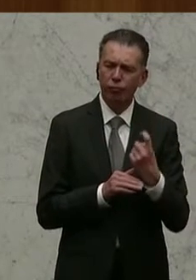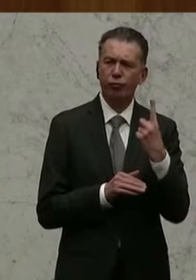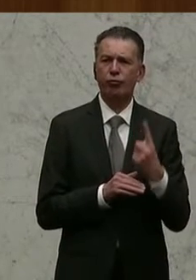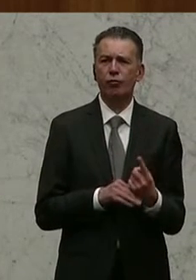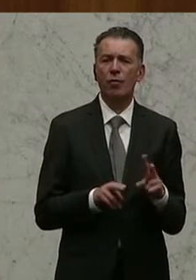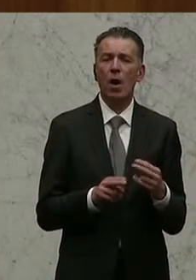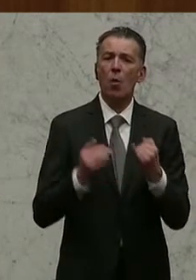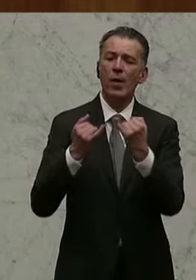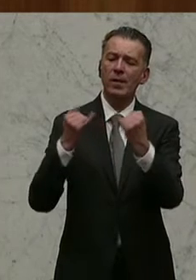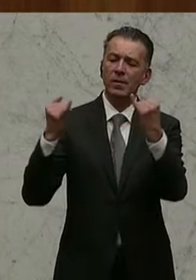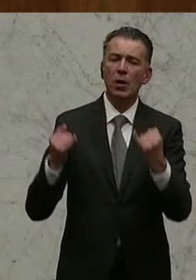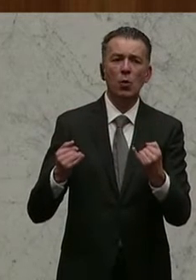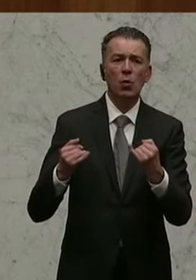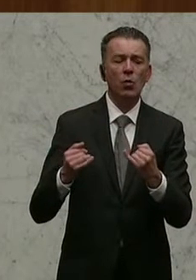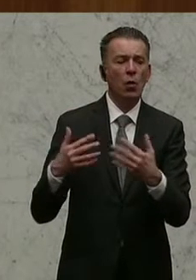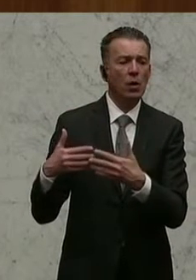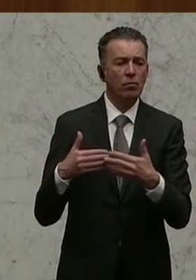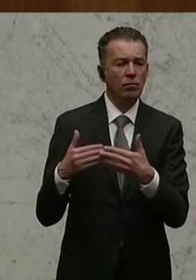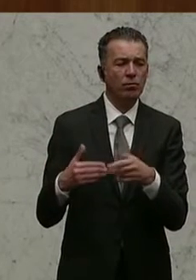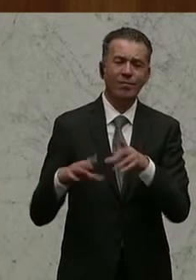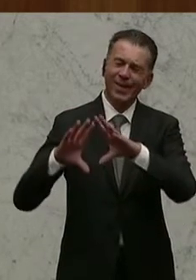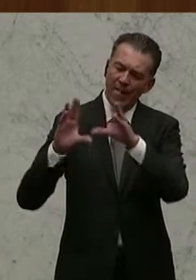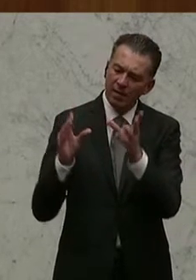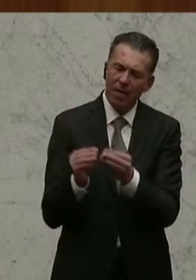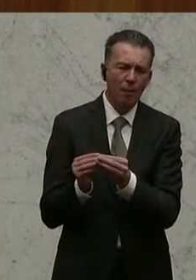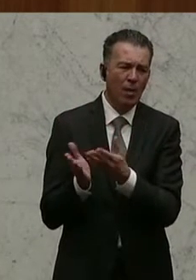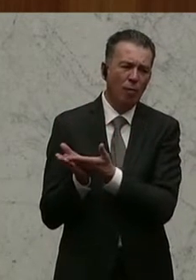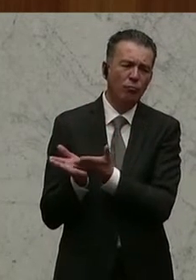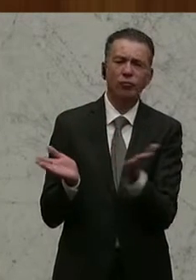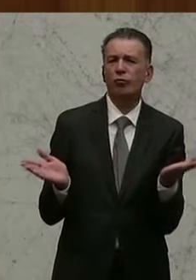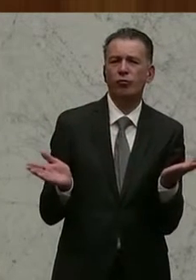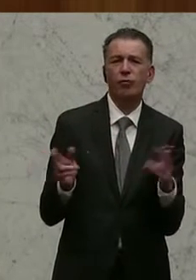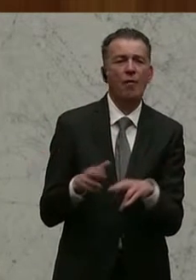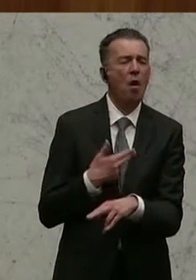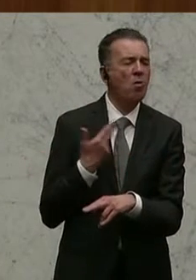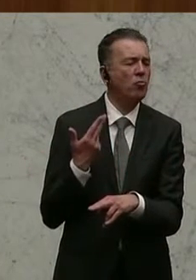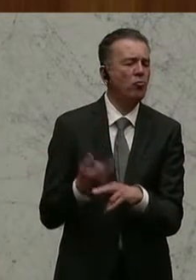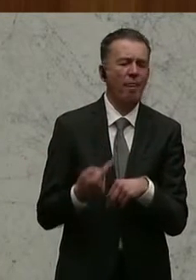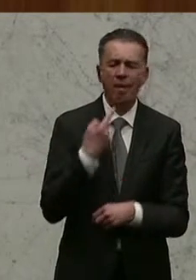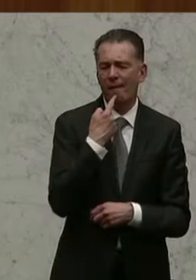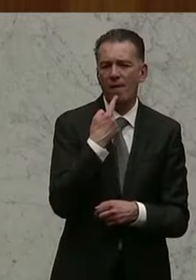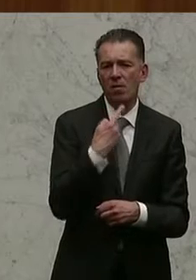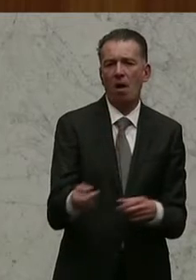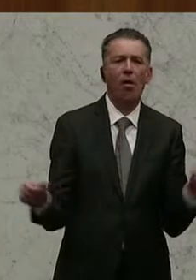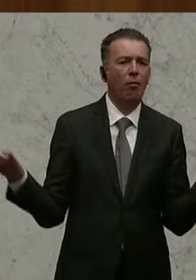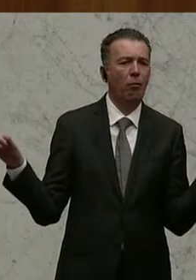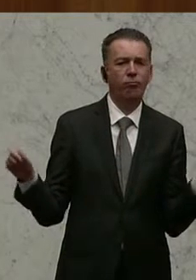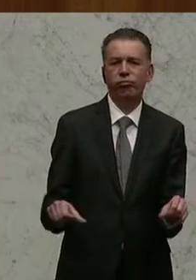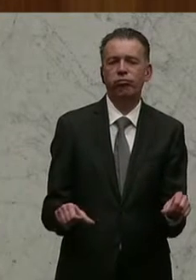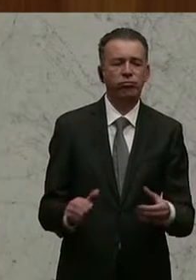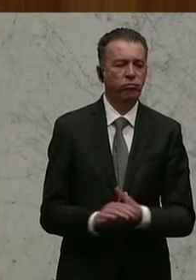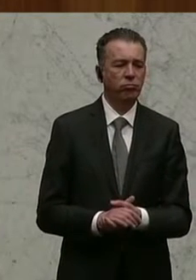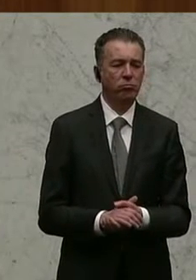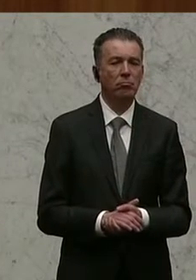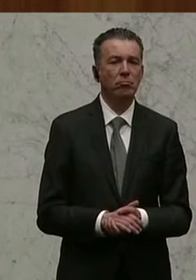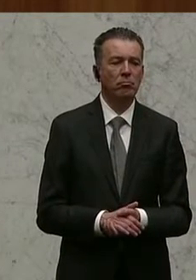weil die Institutionen der Union in ihrer gesamten Breite vollkommen versagt haben. Und es kann